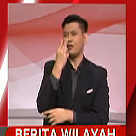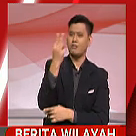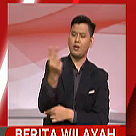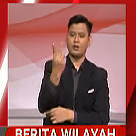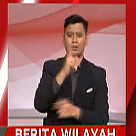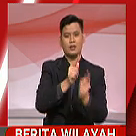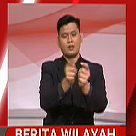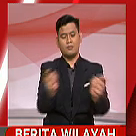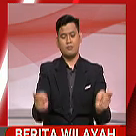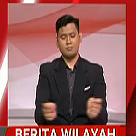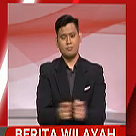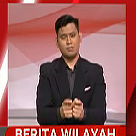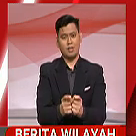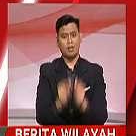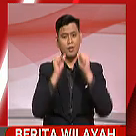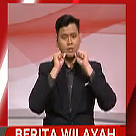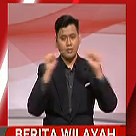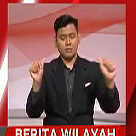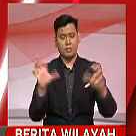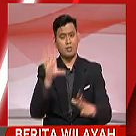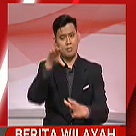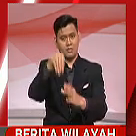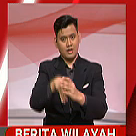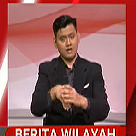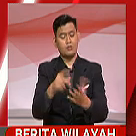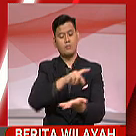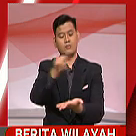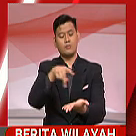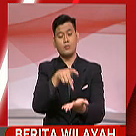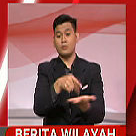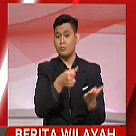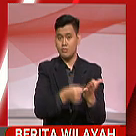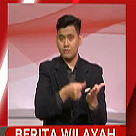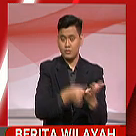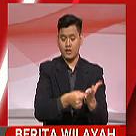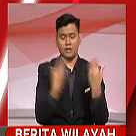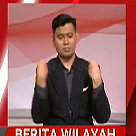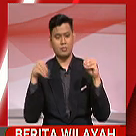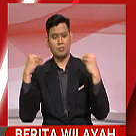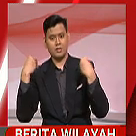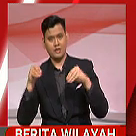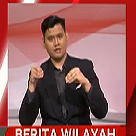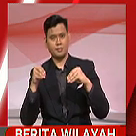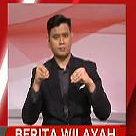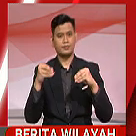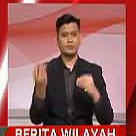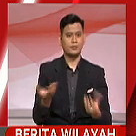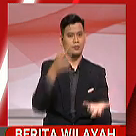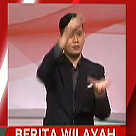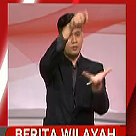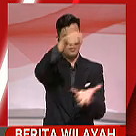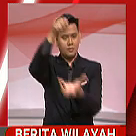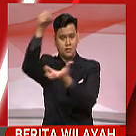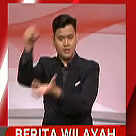awam termasuk kompleks beli belah dan premis perniagaan. Kebiasaannya dekorasi seperti tanglung, pokok limau dan